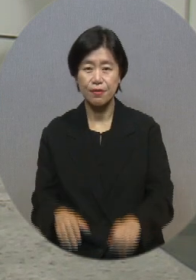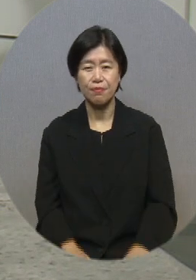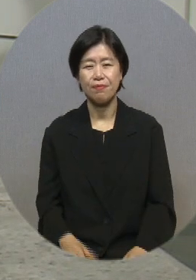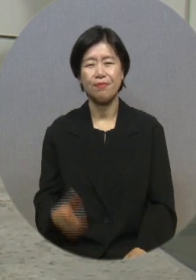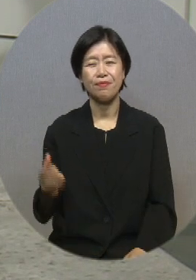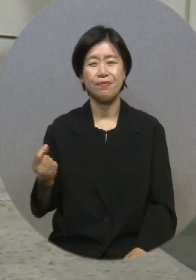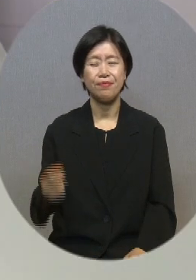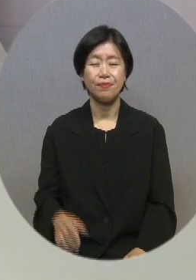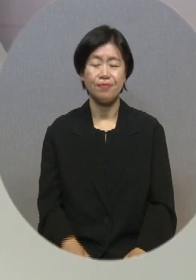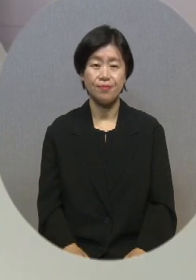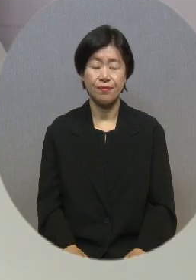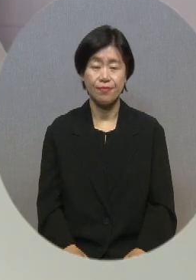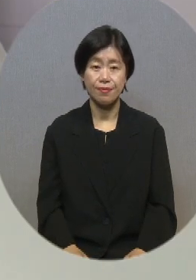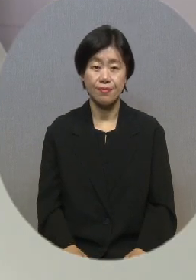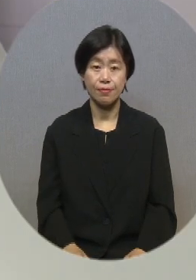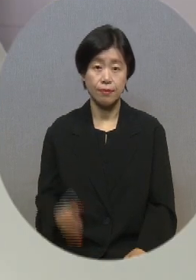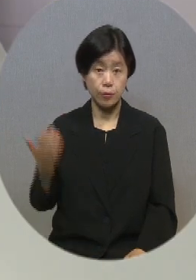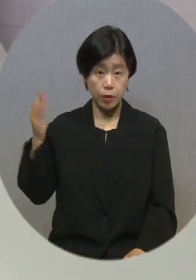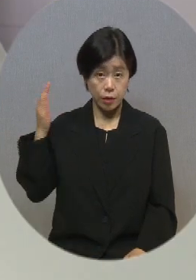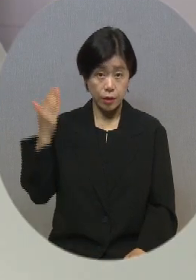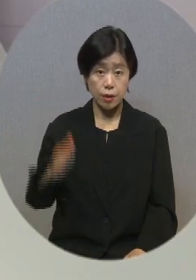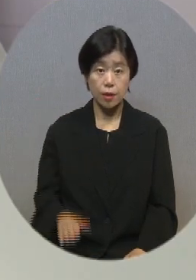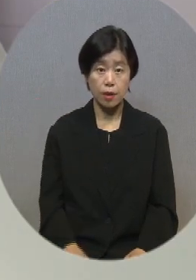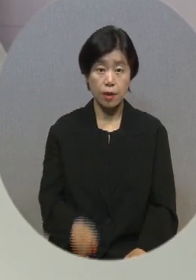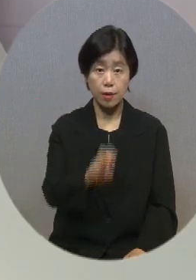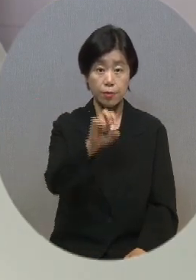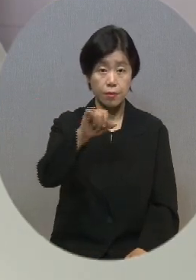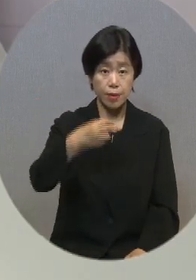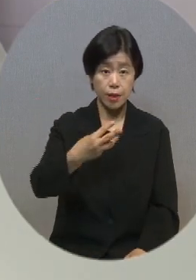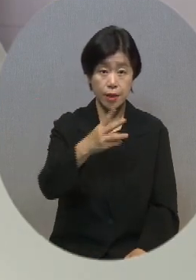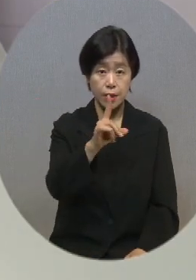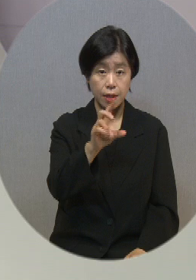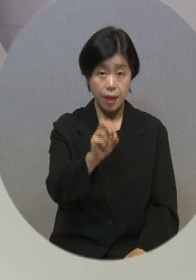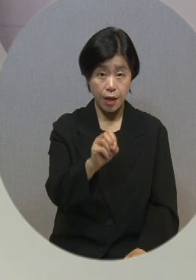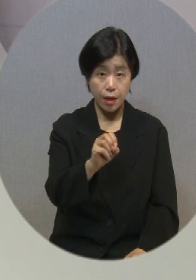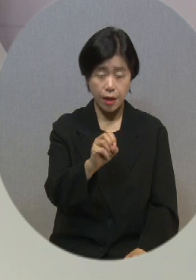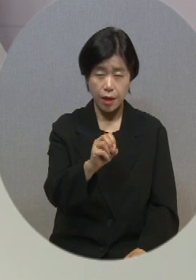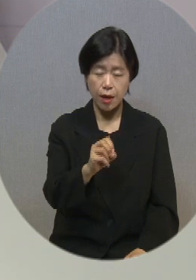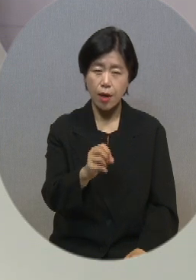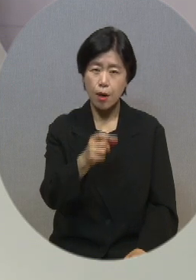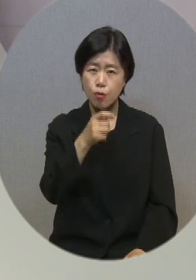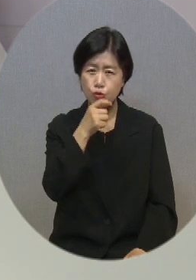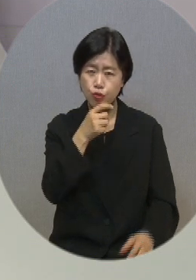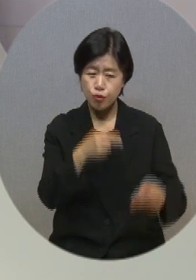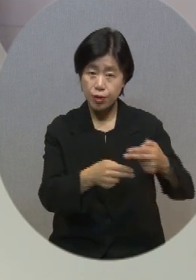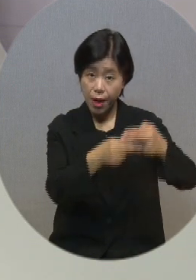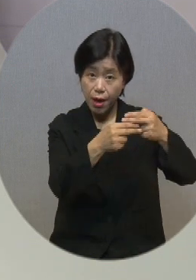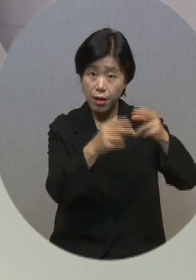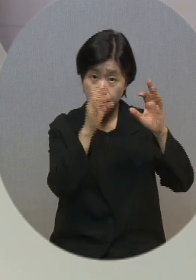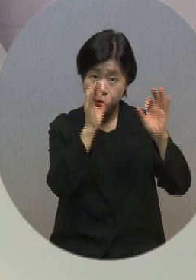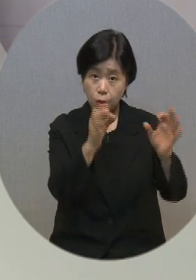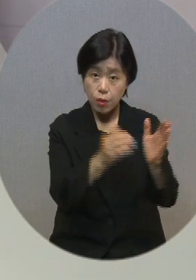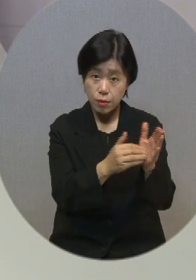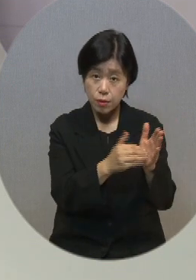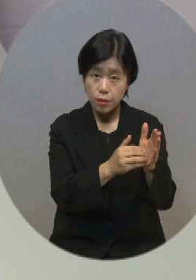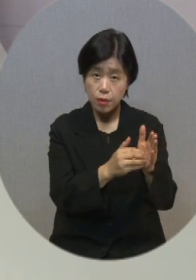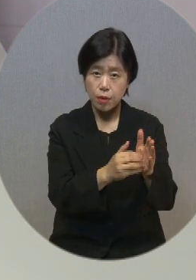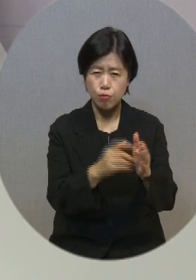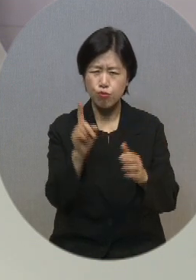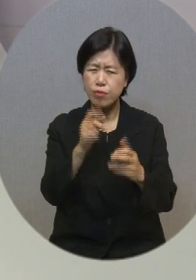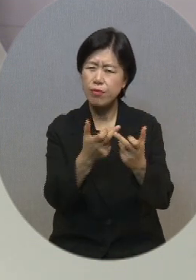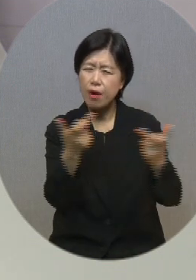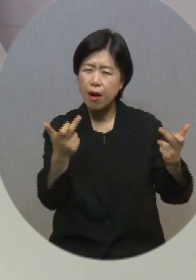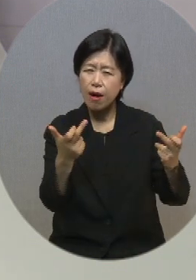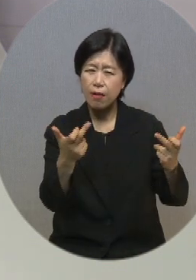예예. 예. 아, 최근에 밀양댐도 보고 또 화학산의 보물 예. 밀양